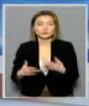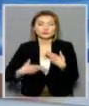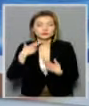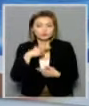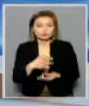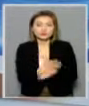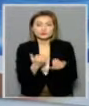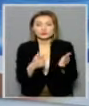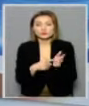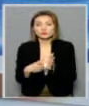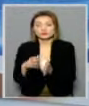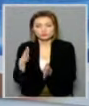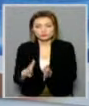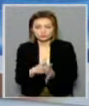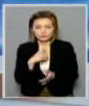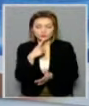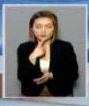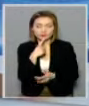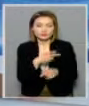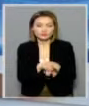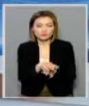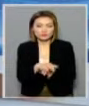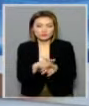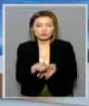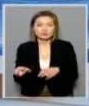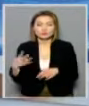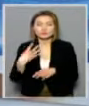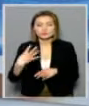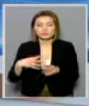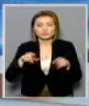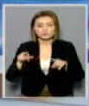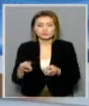Қазір тергеу жүріп жатыр, ал қаруды заңсыз ұрлаған 40 адам тұтқындалды.